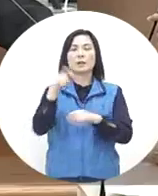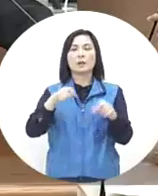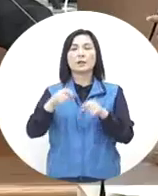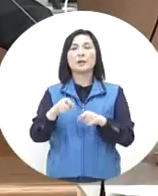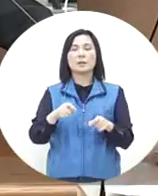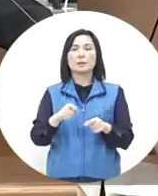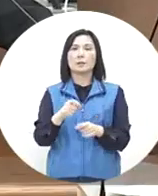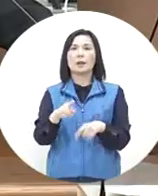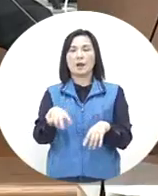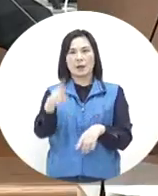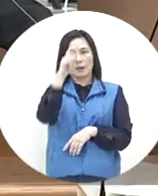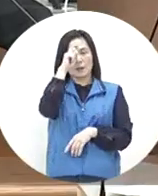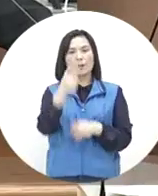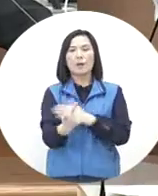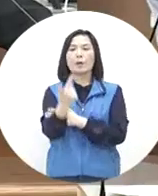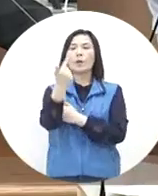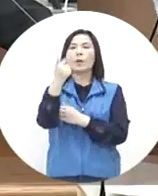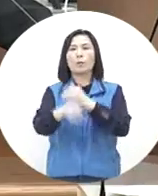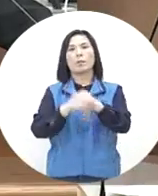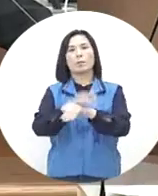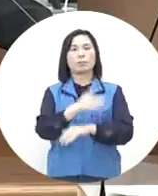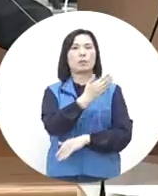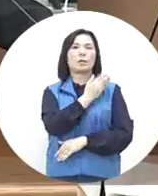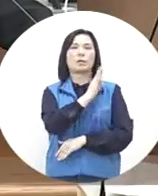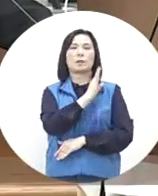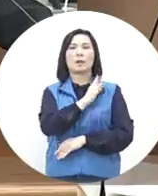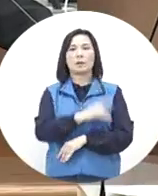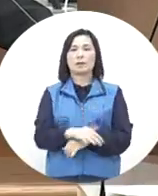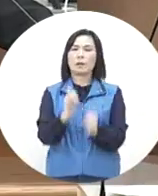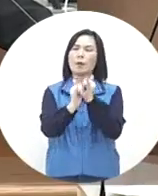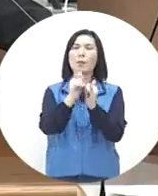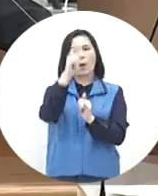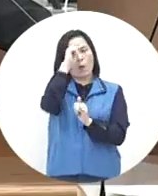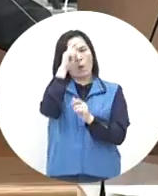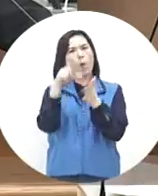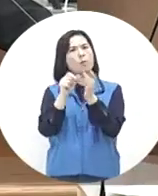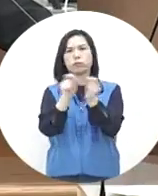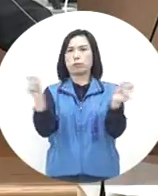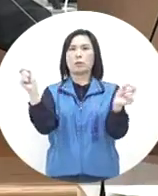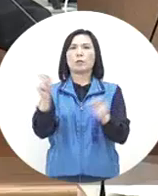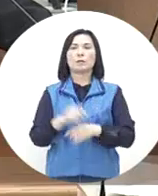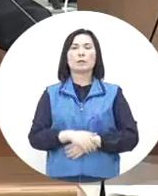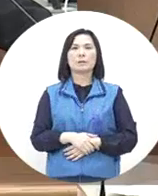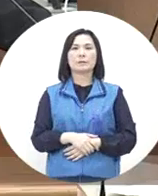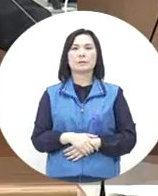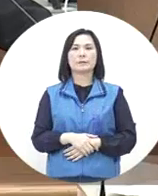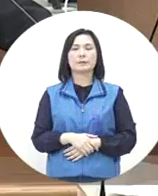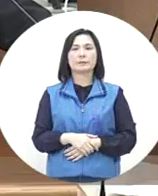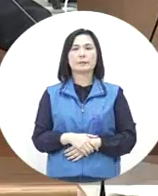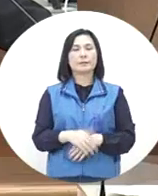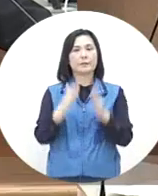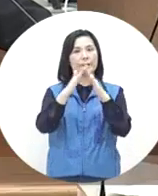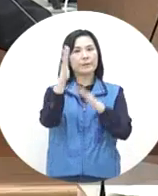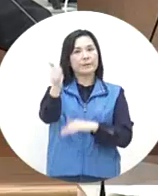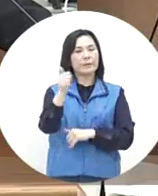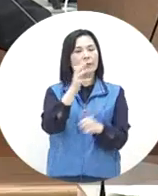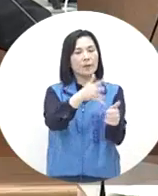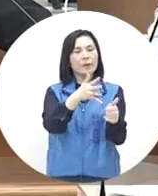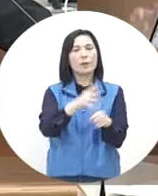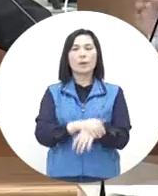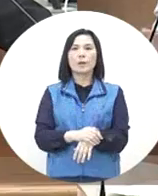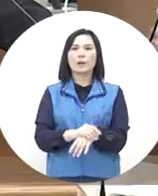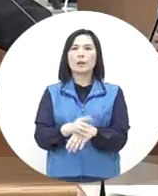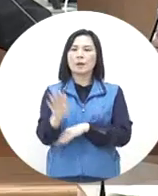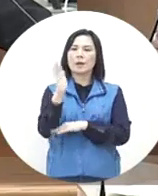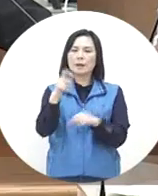成、 啊。赶快完成， 因为民众也期待很久啊，也希望赶快把它做 好。那所以说，市长有这些这么多的政策，其